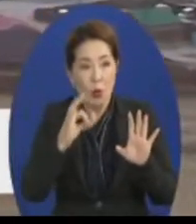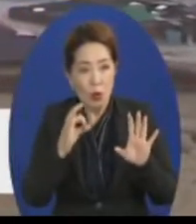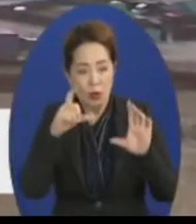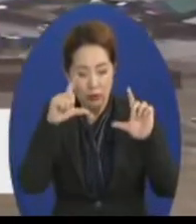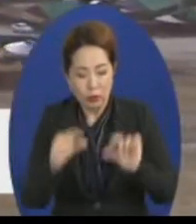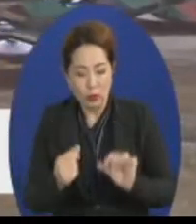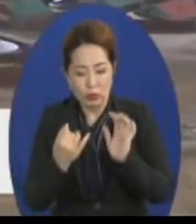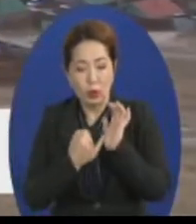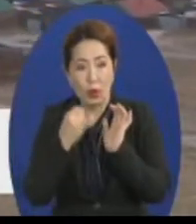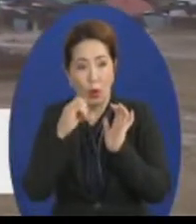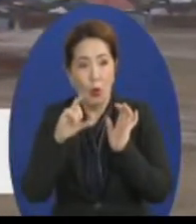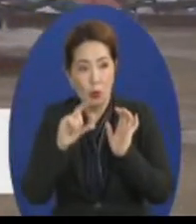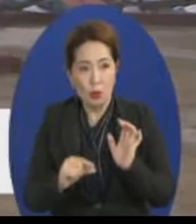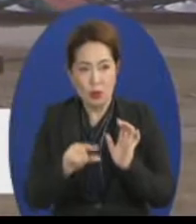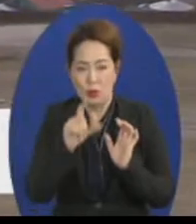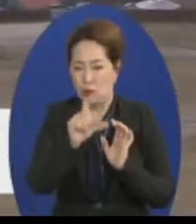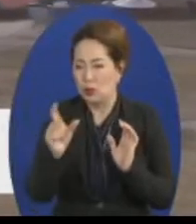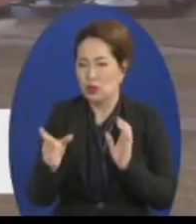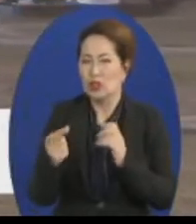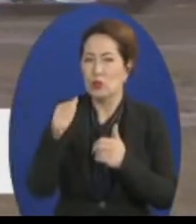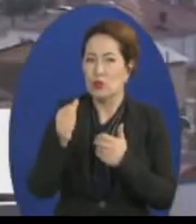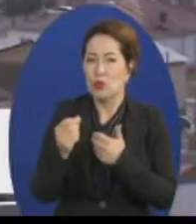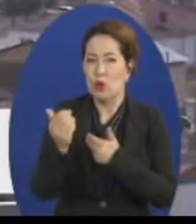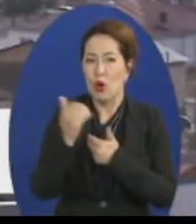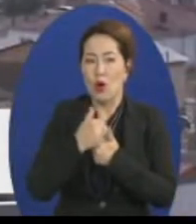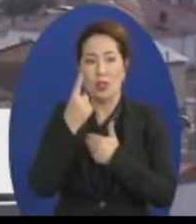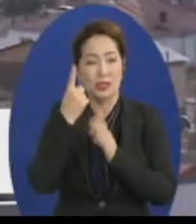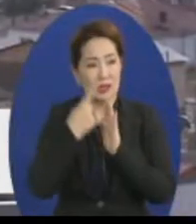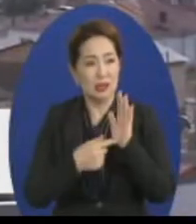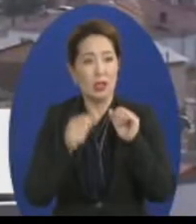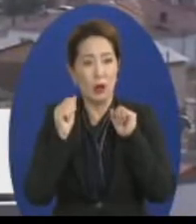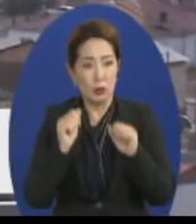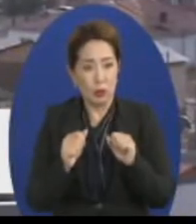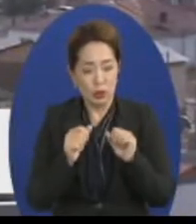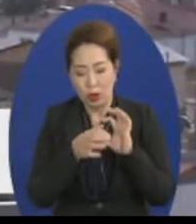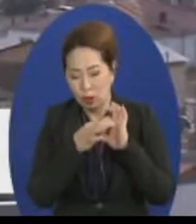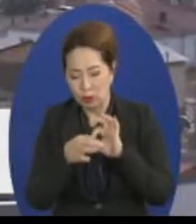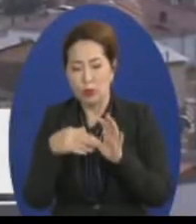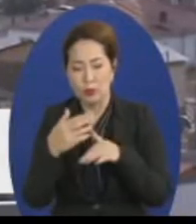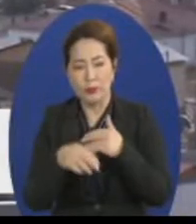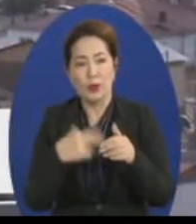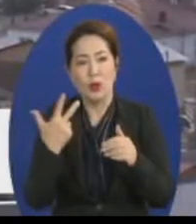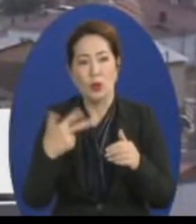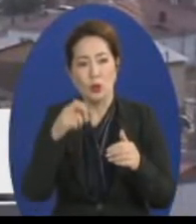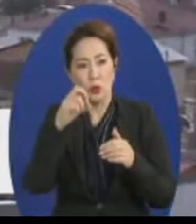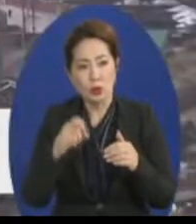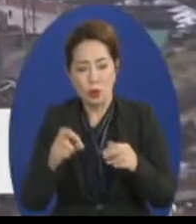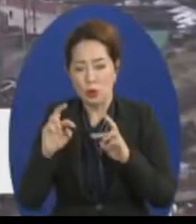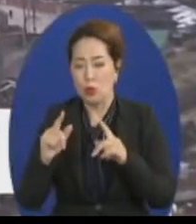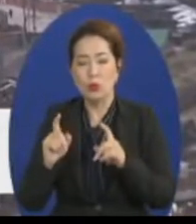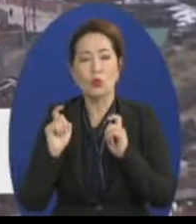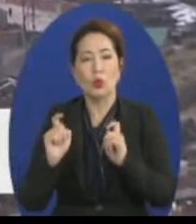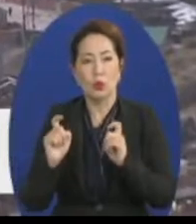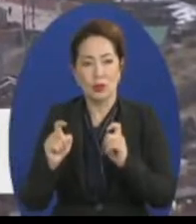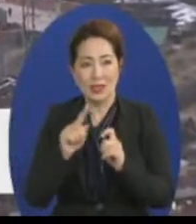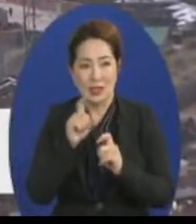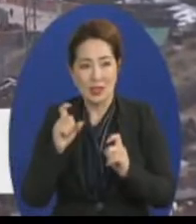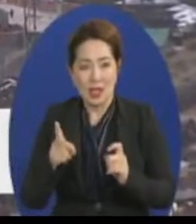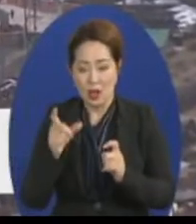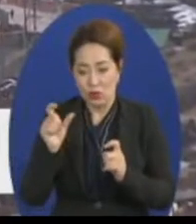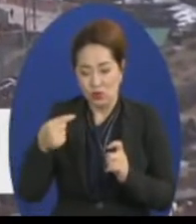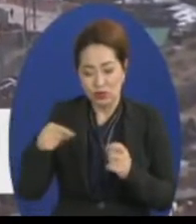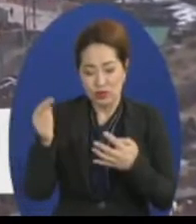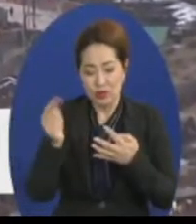орлогын хэмжээг 1 сая төгрөг байхаар тогтоогод байна. Харин урьдчилгаа төлбөрийн 30% өөрчлөхгүй